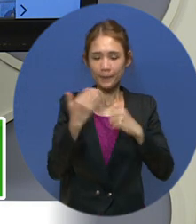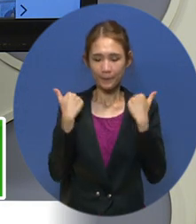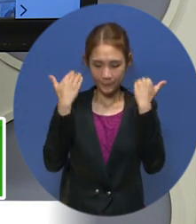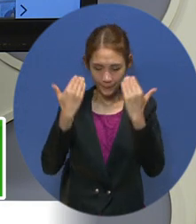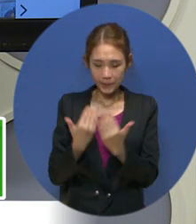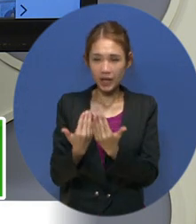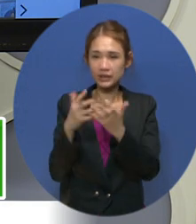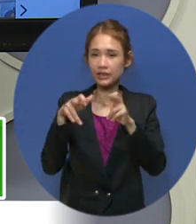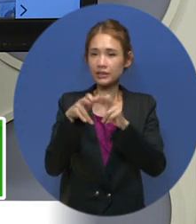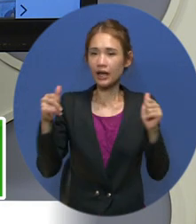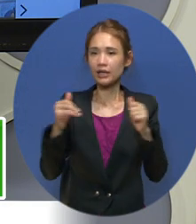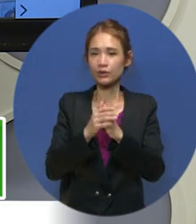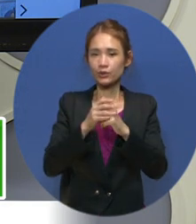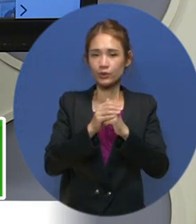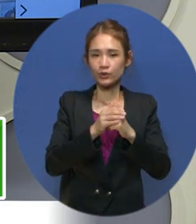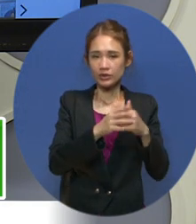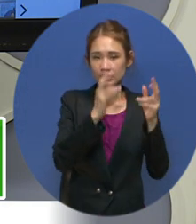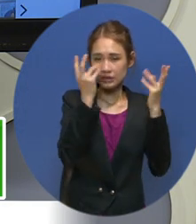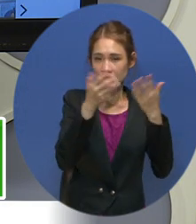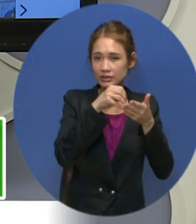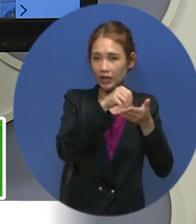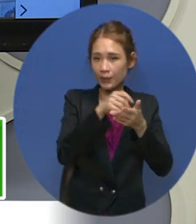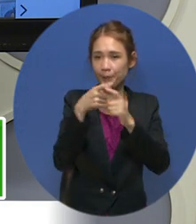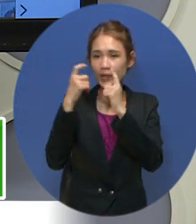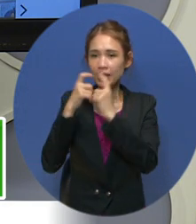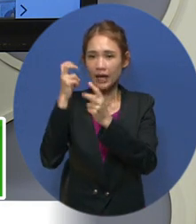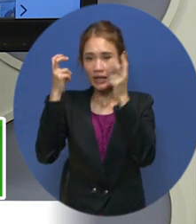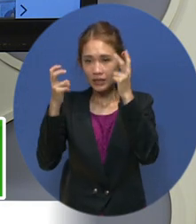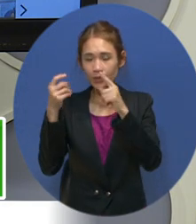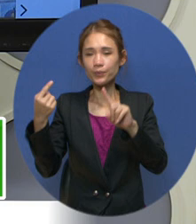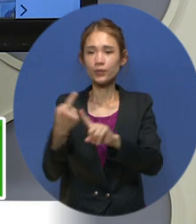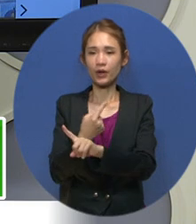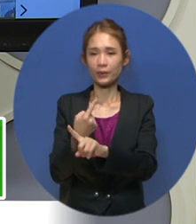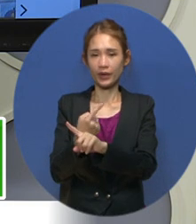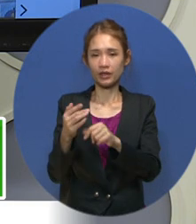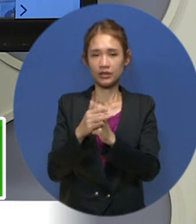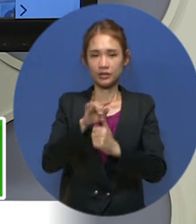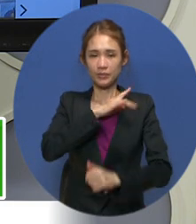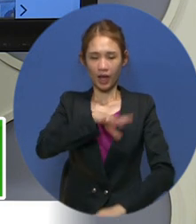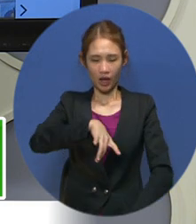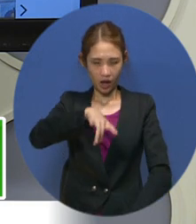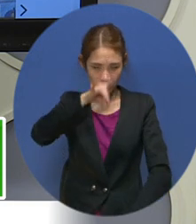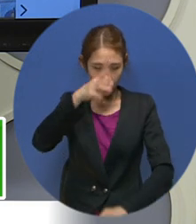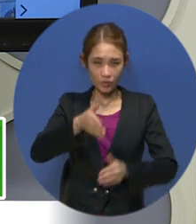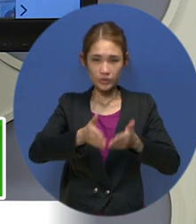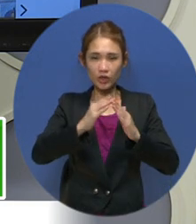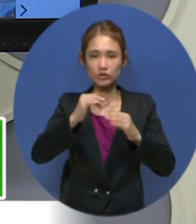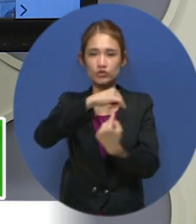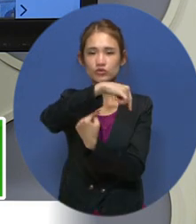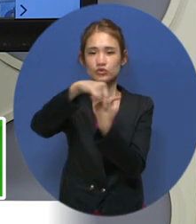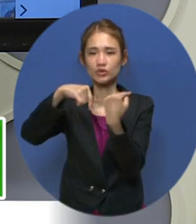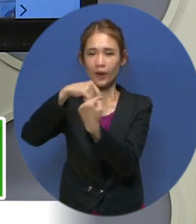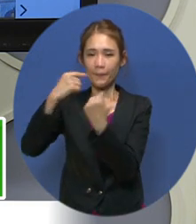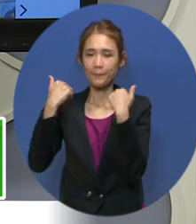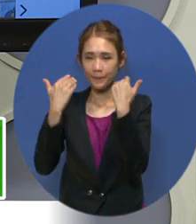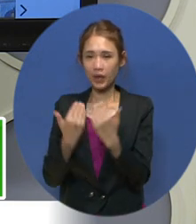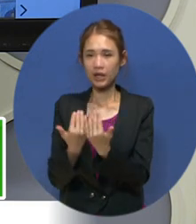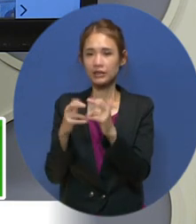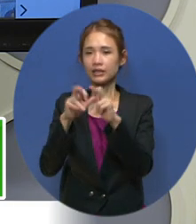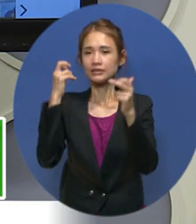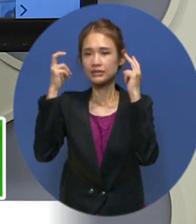민간 기업으로 확대하기 위해 저희가 최초로 설치 운영하는 발달 장애인 취업지원 전문